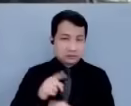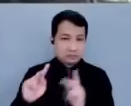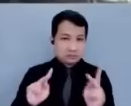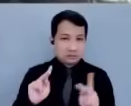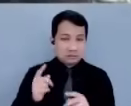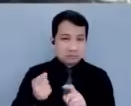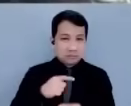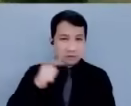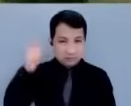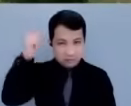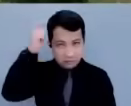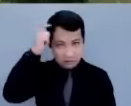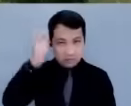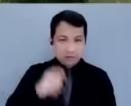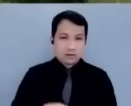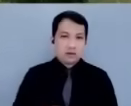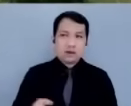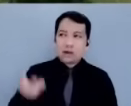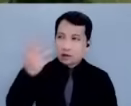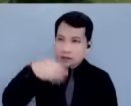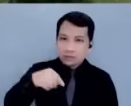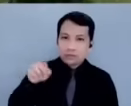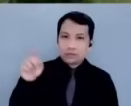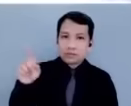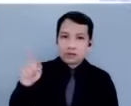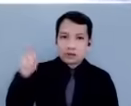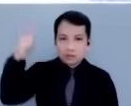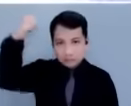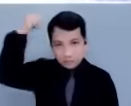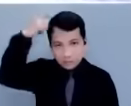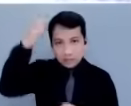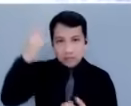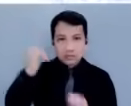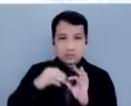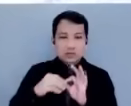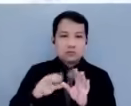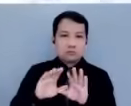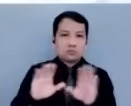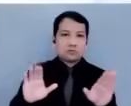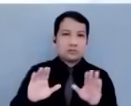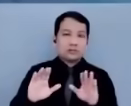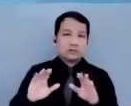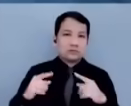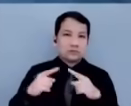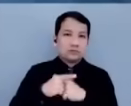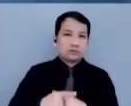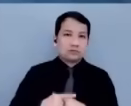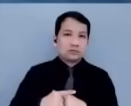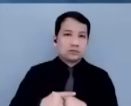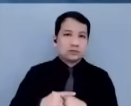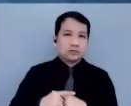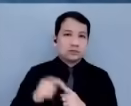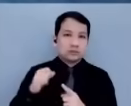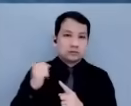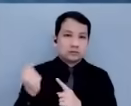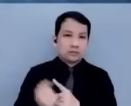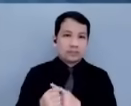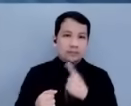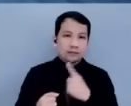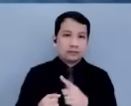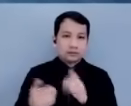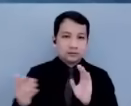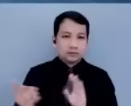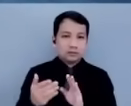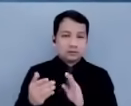Ang nakaka-relax na ganda ng Batanes nalalagay ngayon sa isang tensyonadong sitwasyon. Bilang magkatapat lang ang